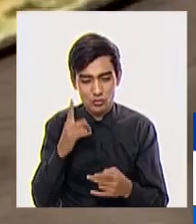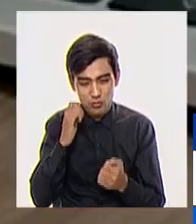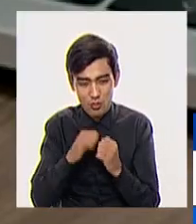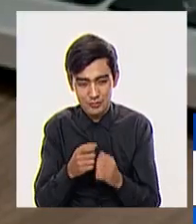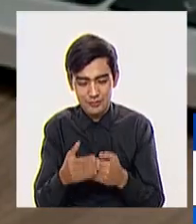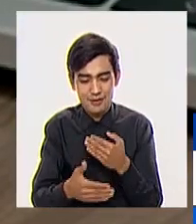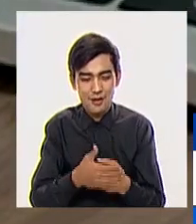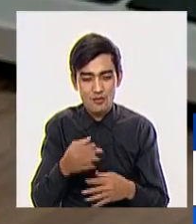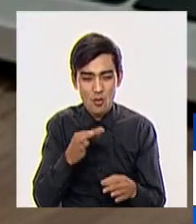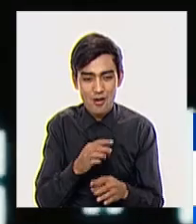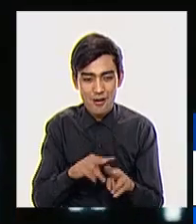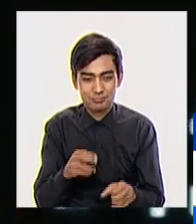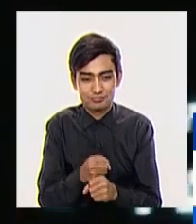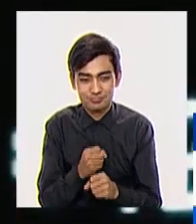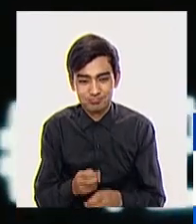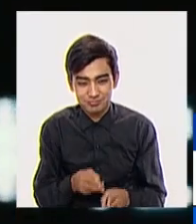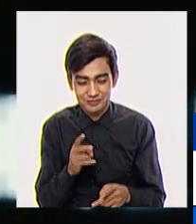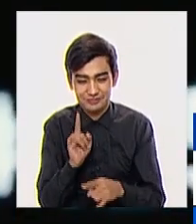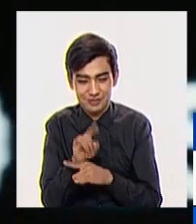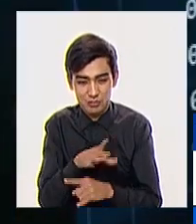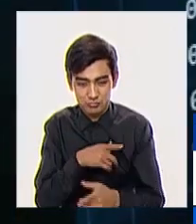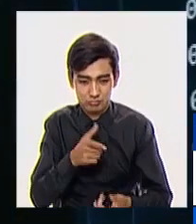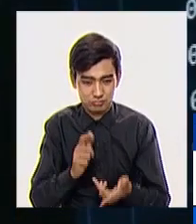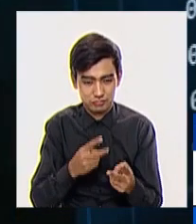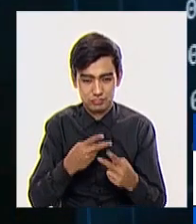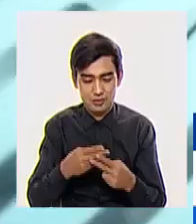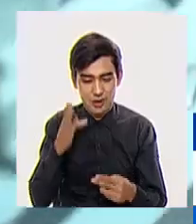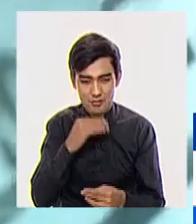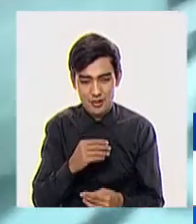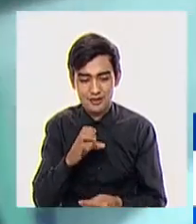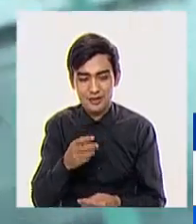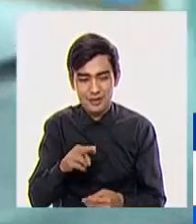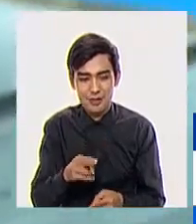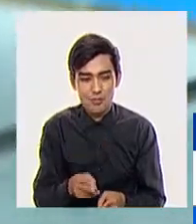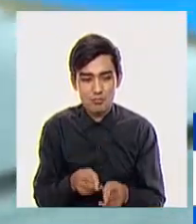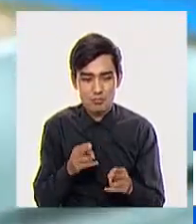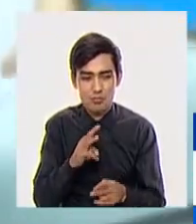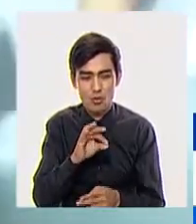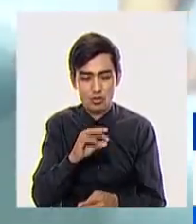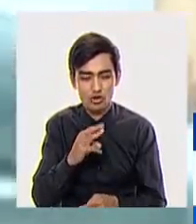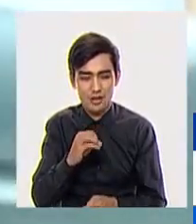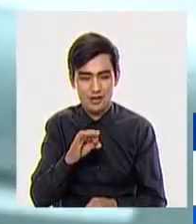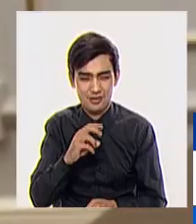о наказании. Такие действия грозят реальным тюремным сроком по статье «Мошенничество».